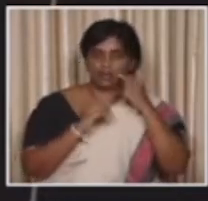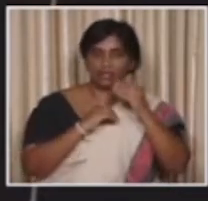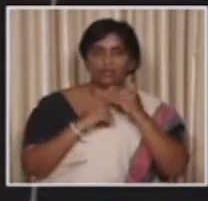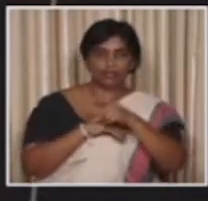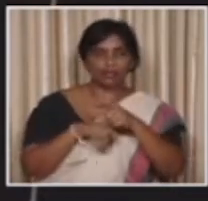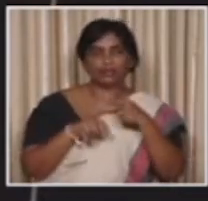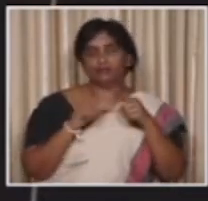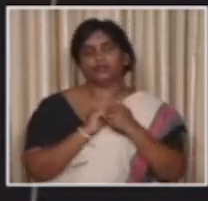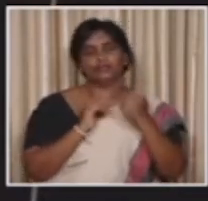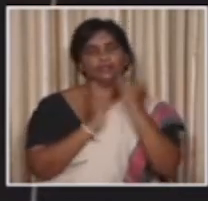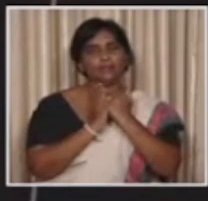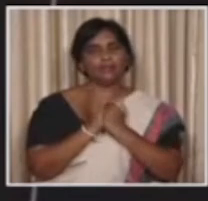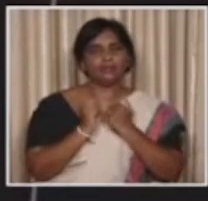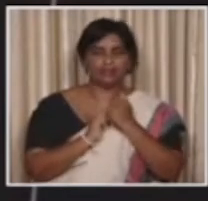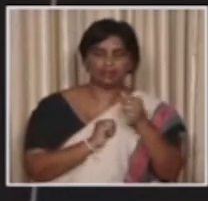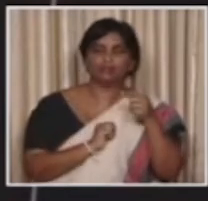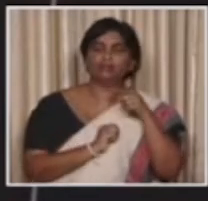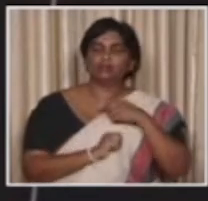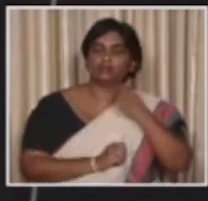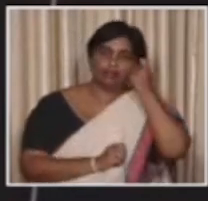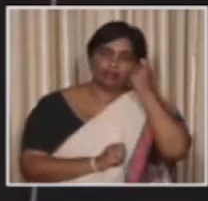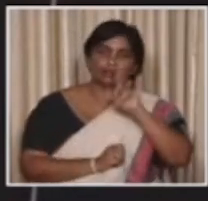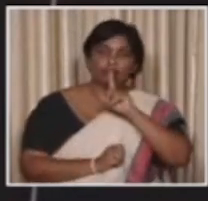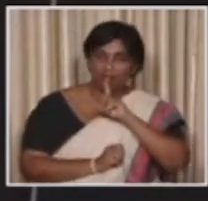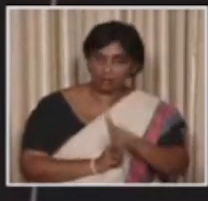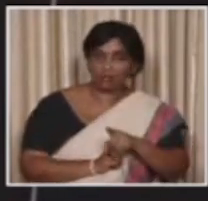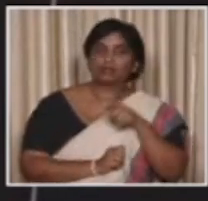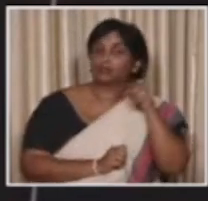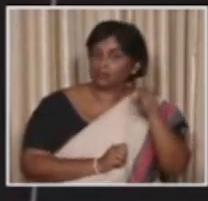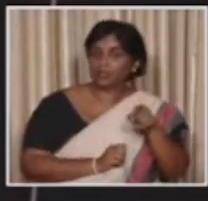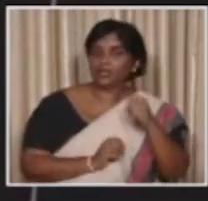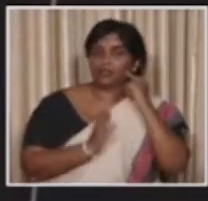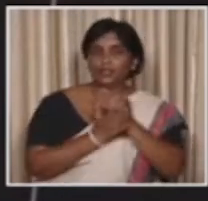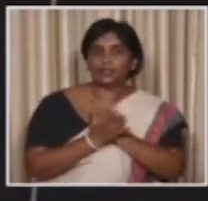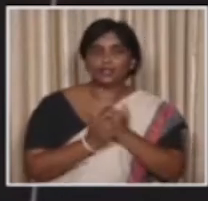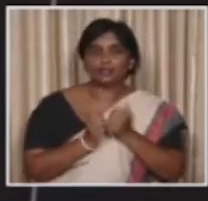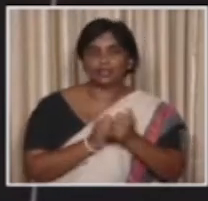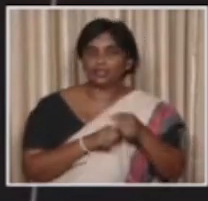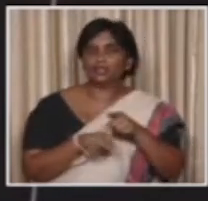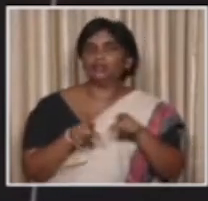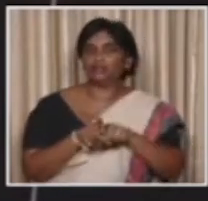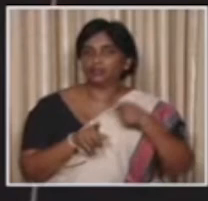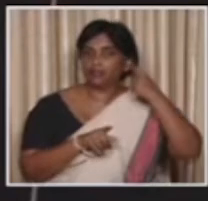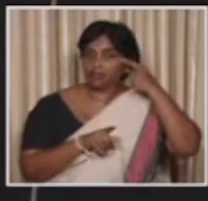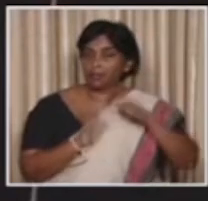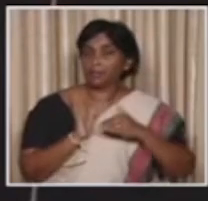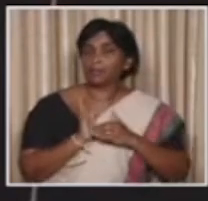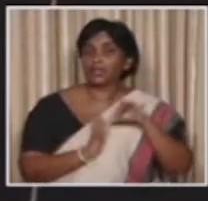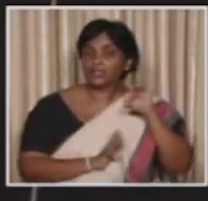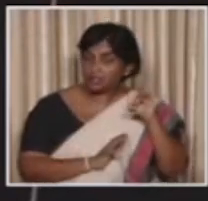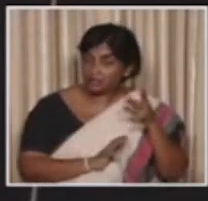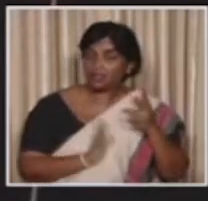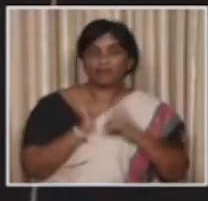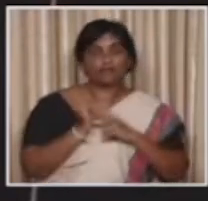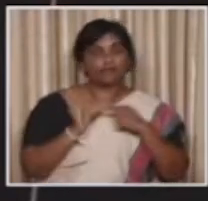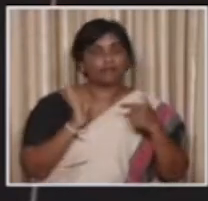ඒකට විරුද්ධ නැහැ. ඒ නිසා ඔබතුමාට යෝජනාවක් හැටියට අපි කියනවා ඔබතුමා මේ පේයි ටැක්ස් එකෙන් බලාපොරොත්තු වෙන බිලියන 100 ඒ වගේම